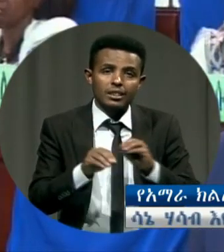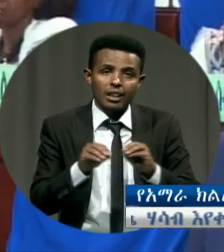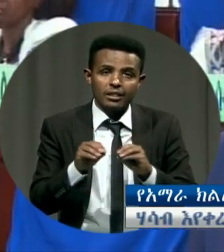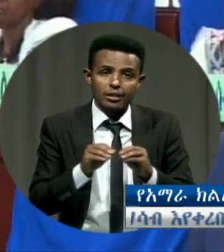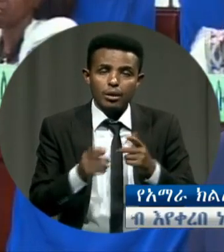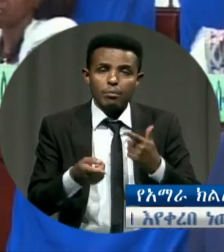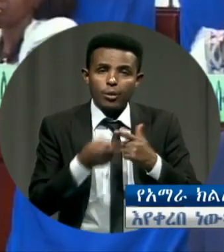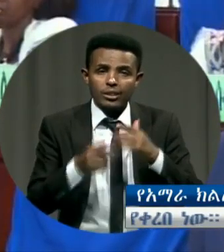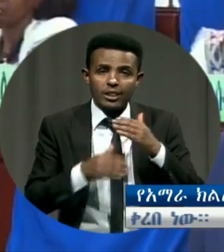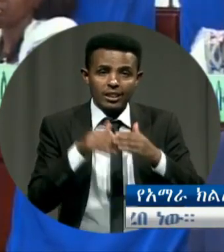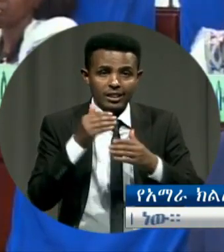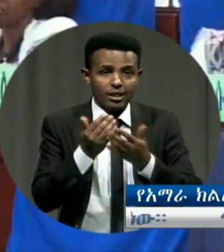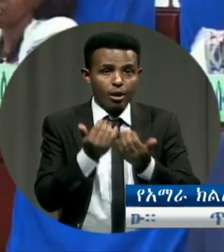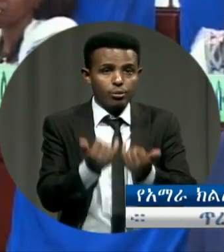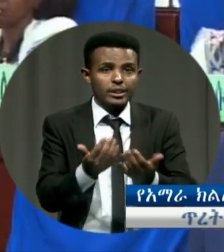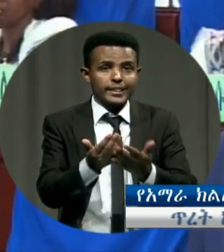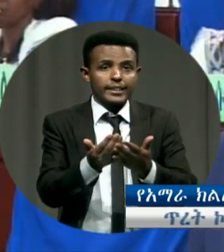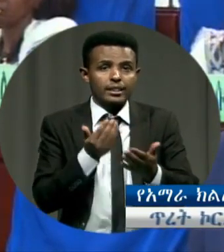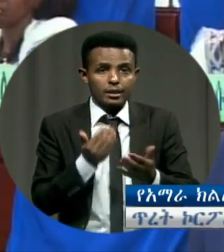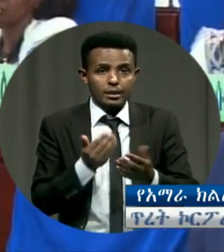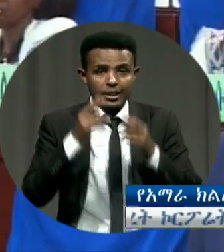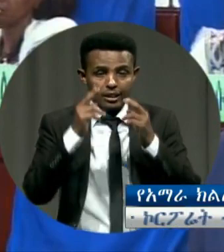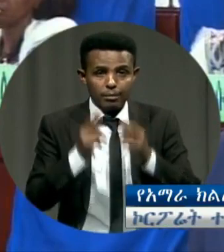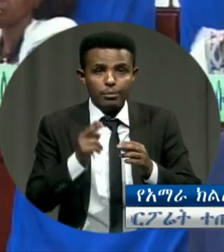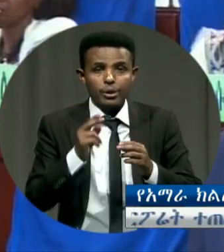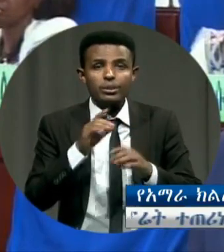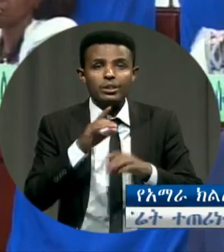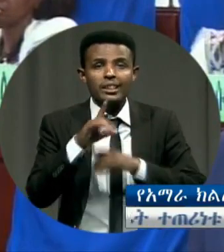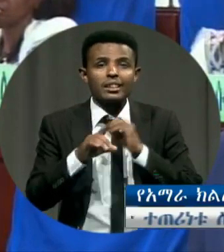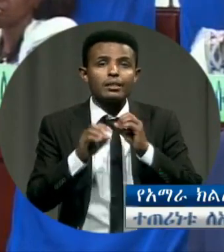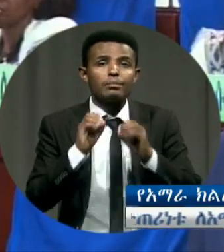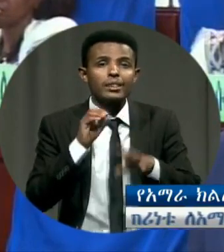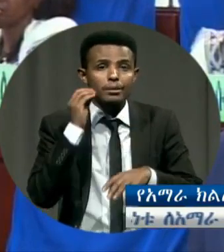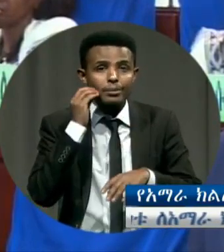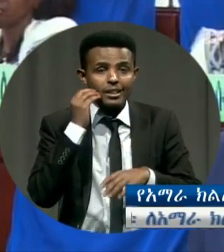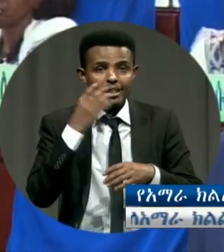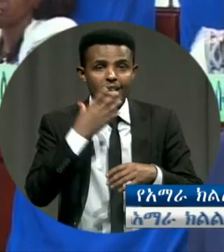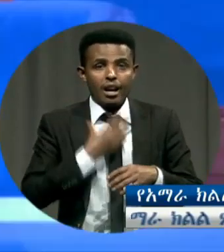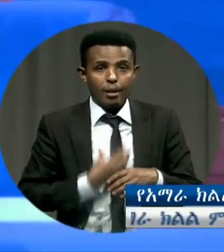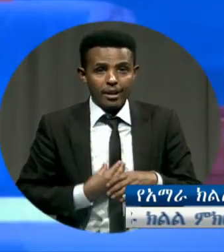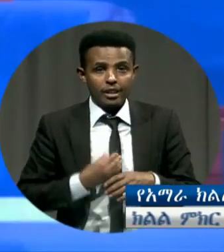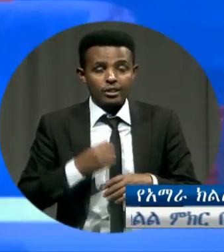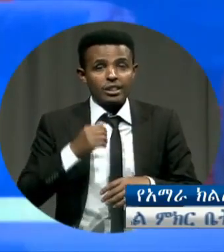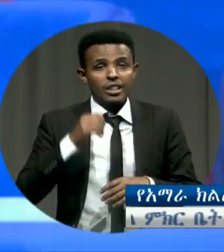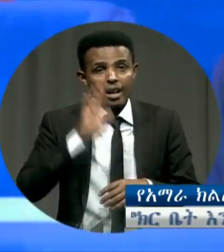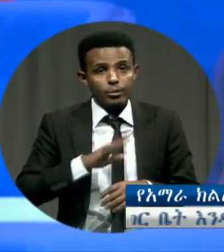በሁለተኛ ደረጃ አሁን ቀደም የተከበረው የክልል ምክር ቤት አባላት እና ተቢያዝንም እንዳነሱት ማለት ነው።